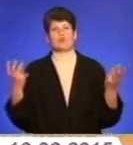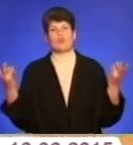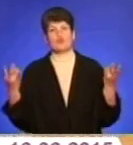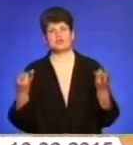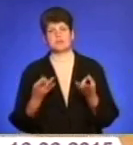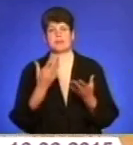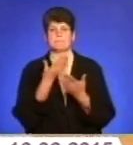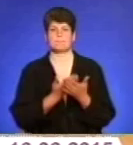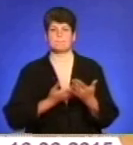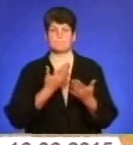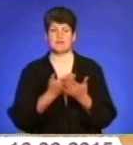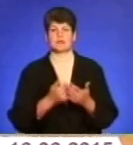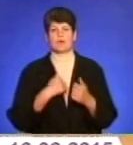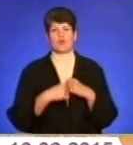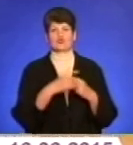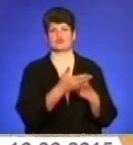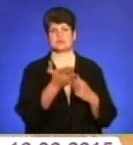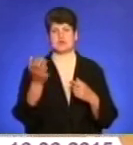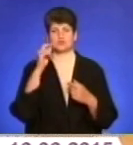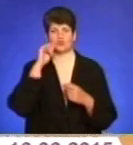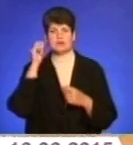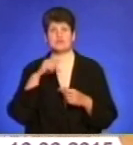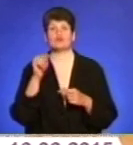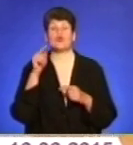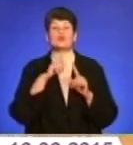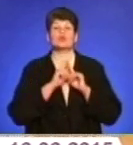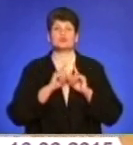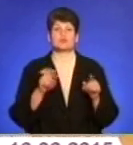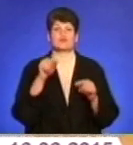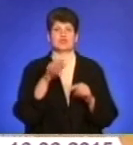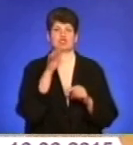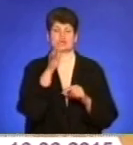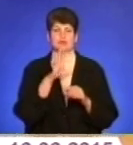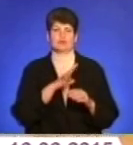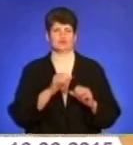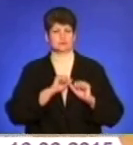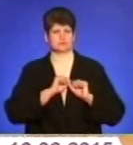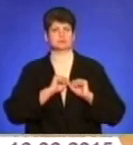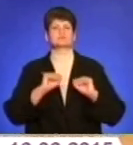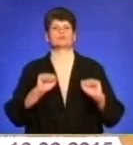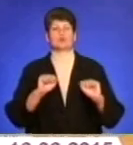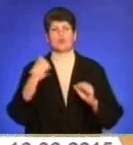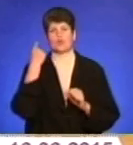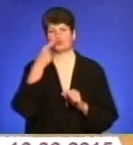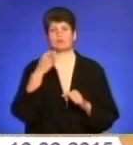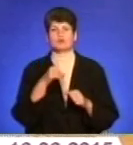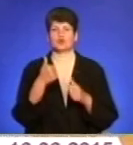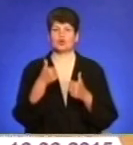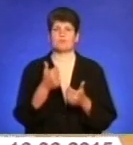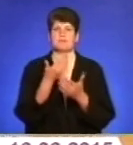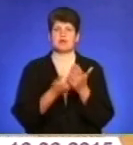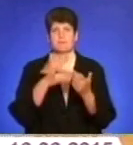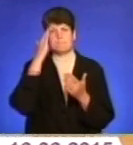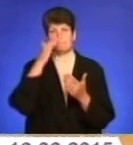потрібним прикладом для кожного з нас, українця, особливо в такі часи, які був дуже мужньою особою, персоною і добрим прикладом, добрим